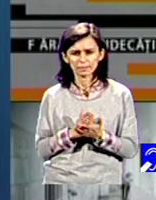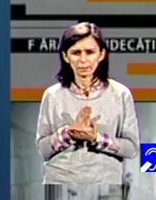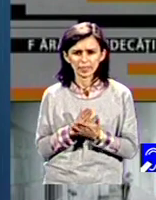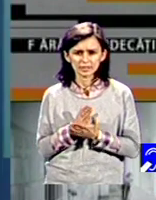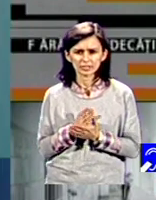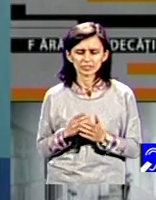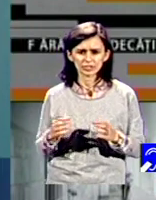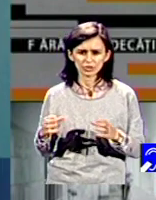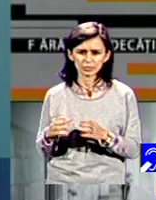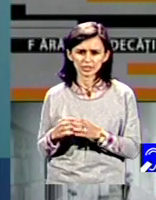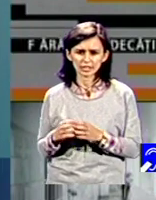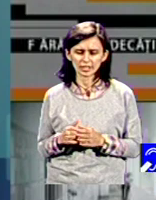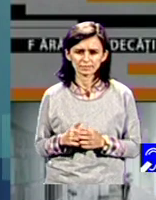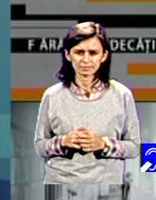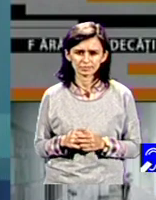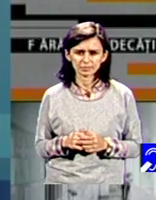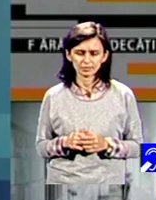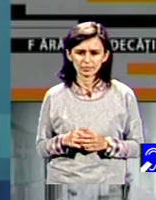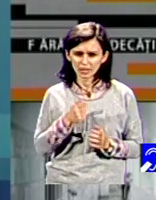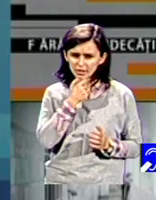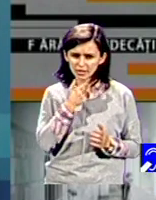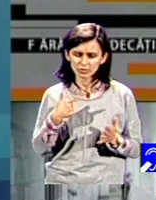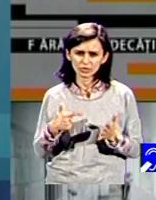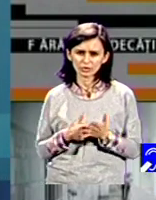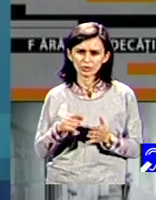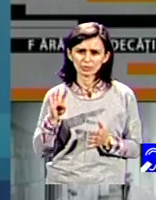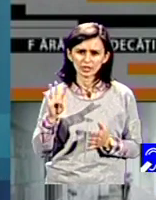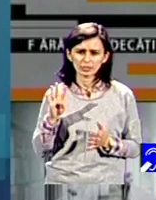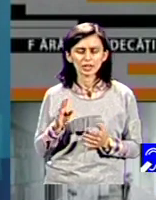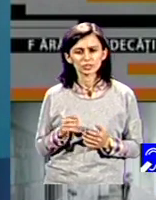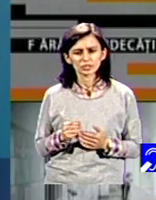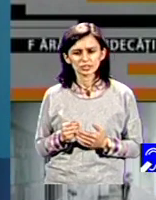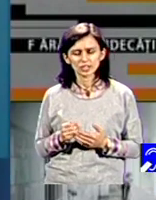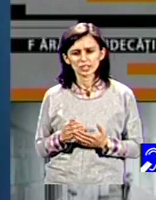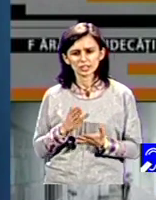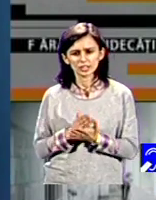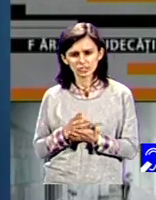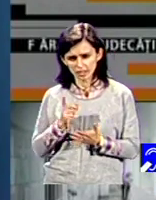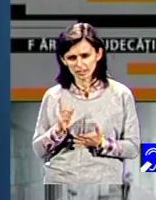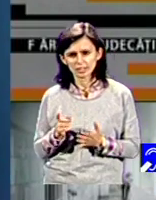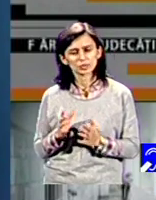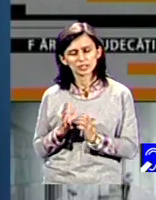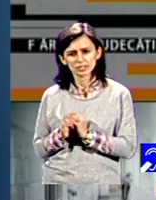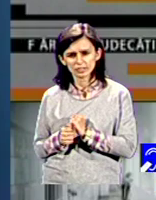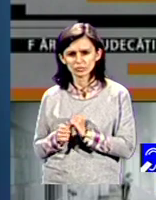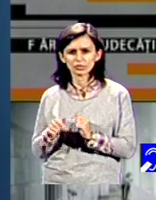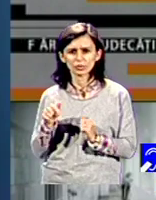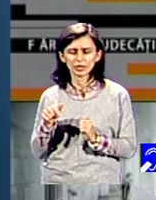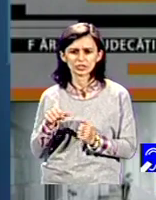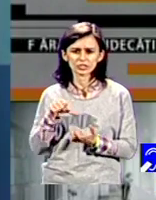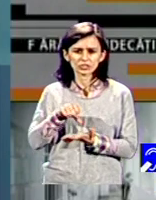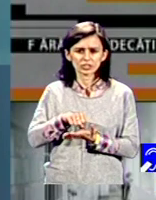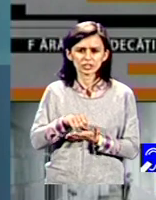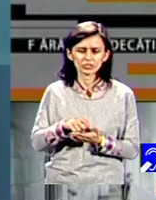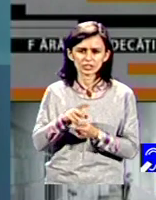aceea această decizie 2004 trebuie să spargeți în căminele astea de tip spital spaghete ghilimele și piele Transformați în unități mai